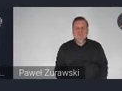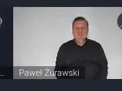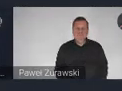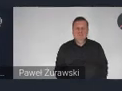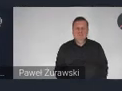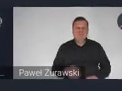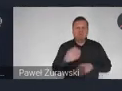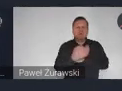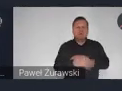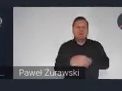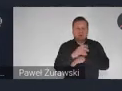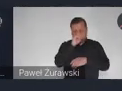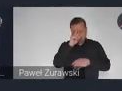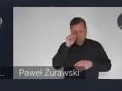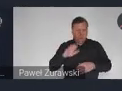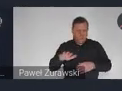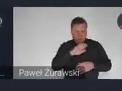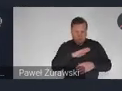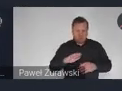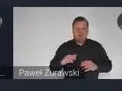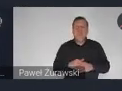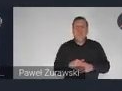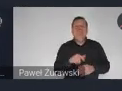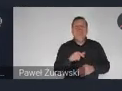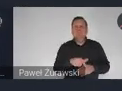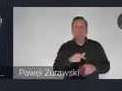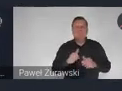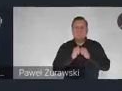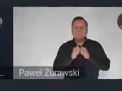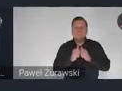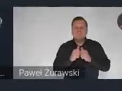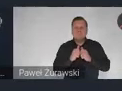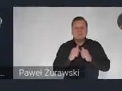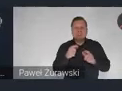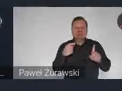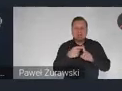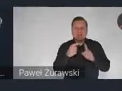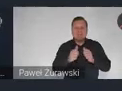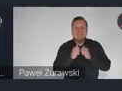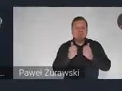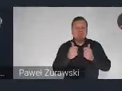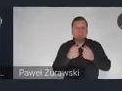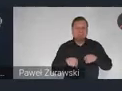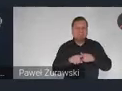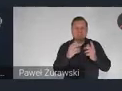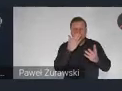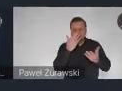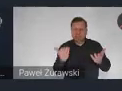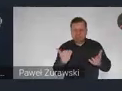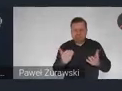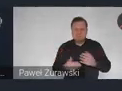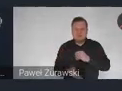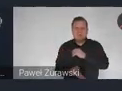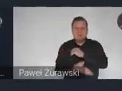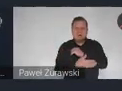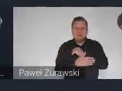uniwersytety ludowe realizują swoje cele Na podstawie na podstawie